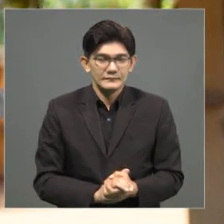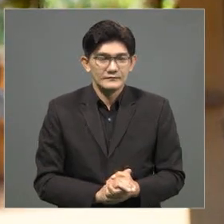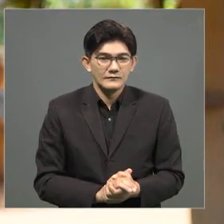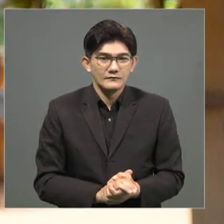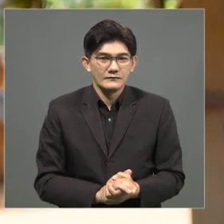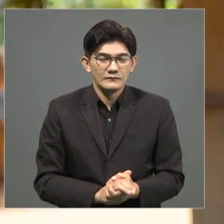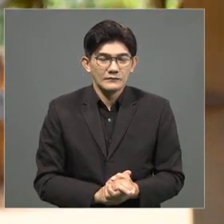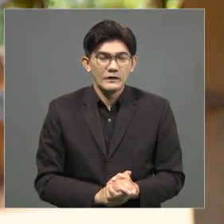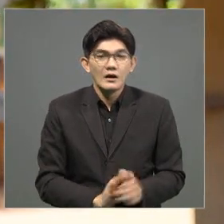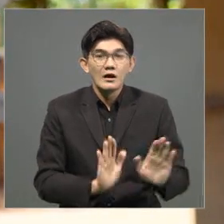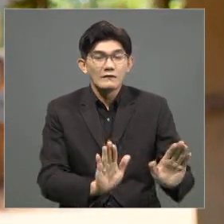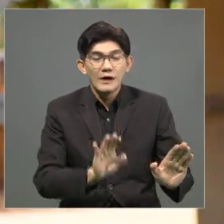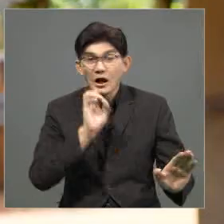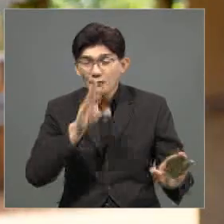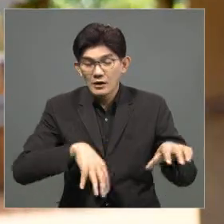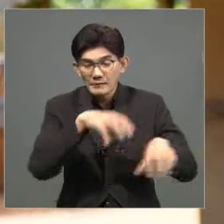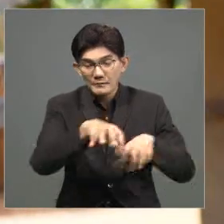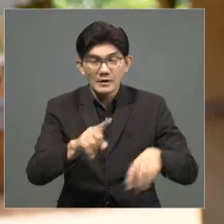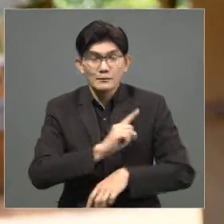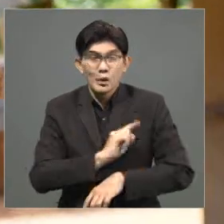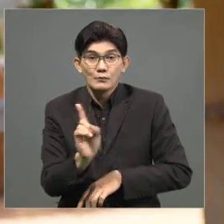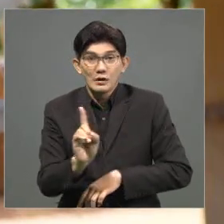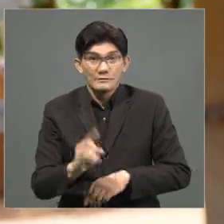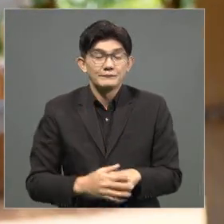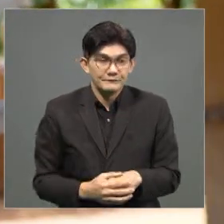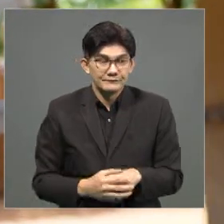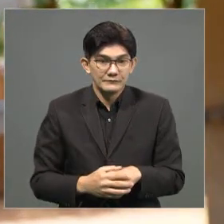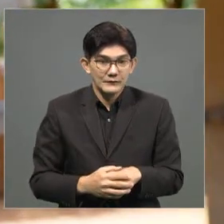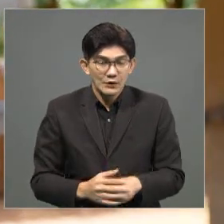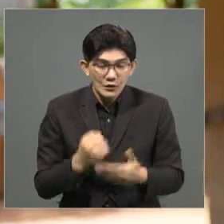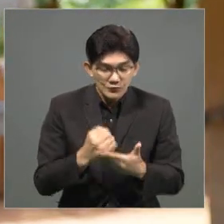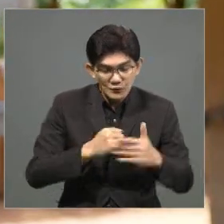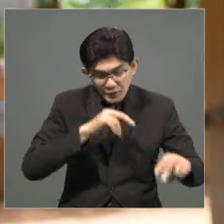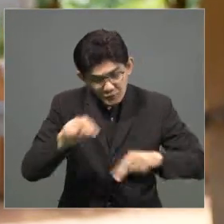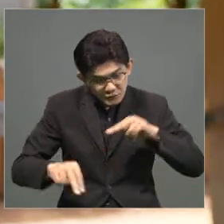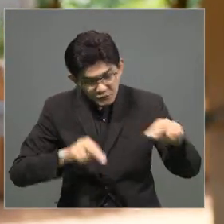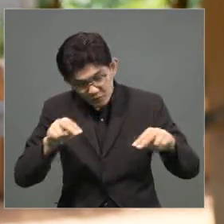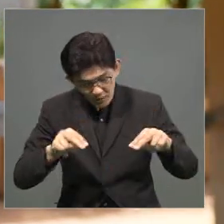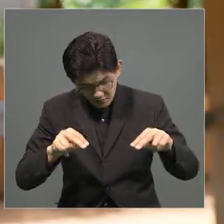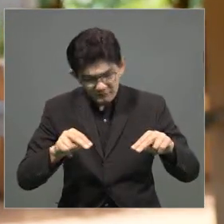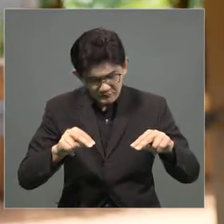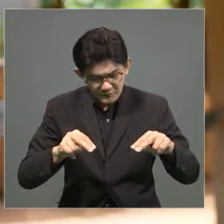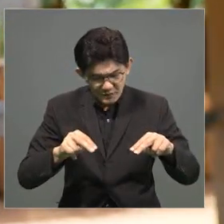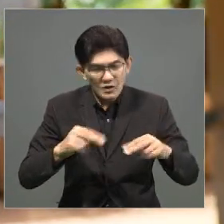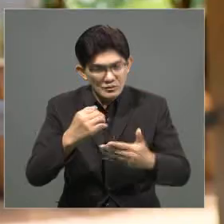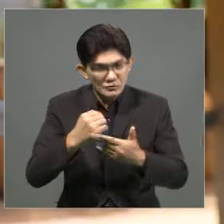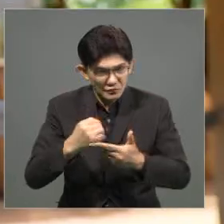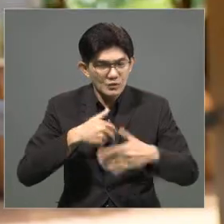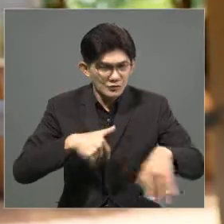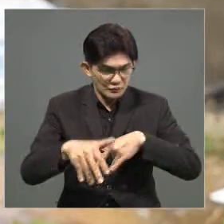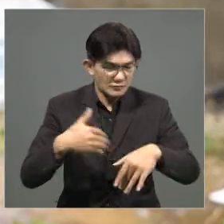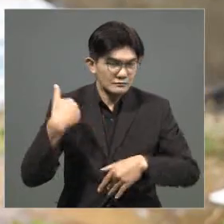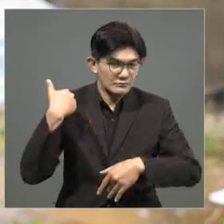เราอยากจะฝากบอกอะไรกับหน่วยงานที่เกี่ยวข้องบ้างครับในเรื่องของการระบาย ก็ให้มาดูความแบบว่าดูแลความช่วยเหลือชาวบ้าน